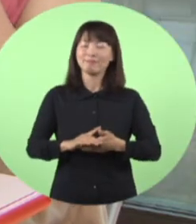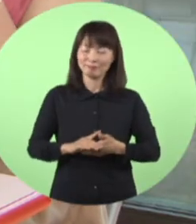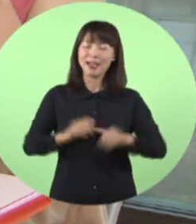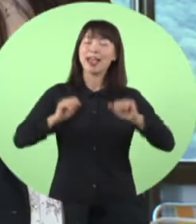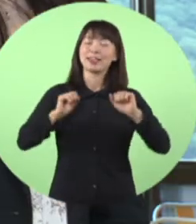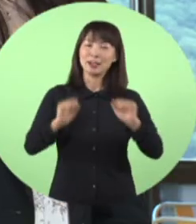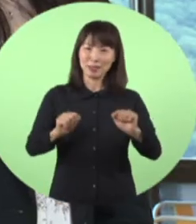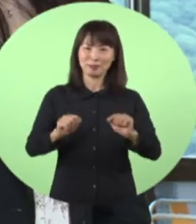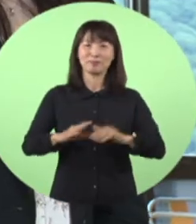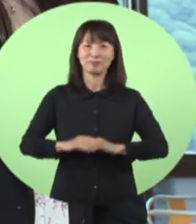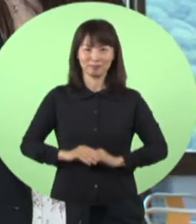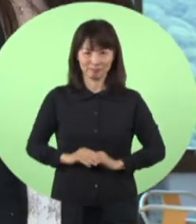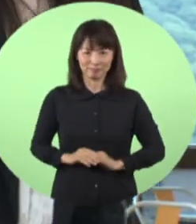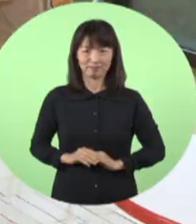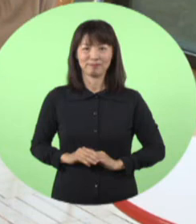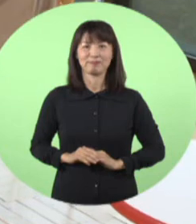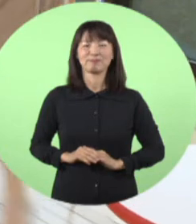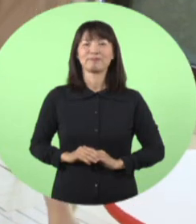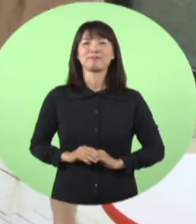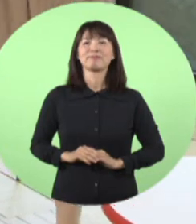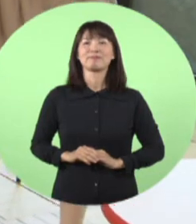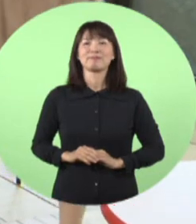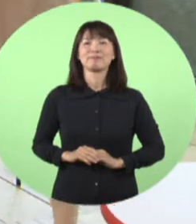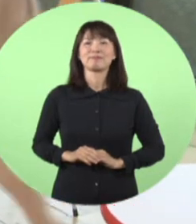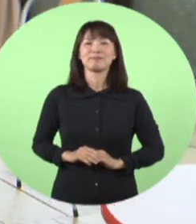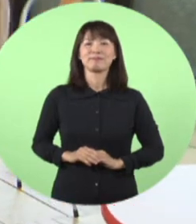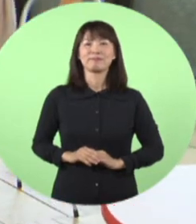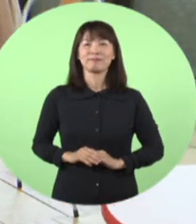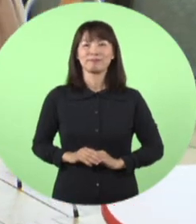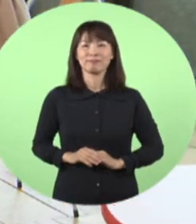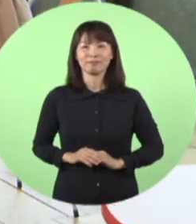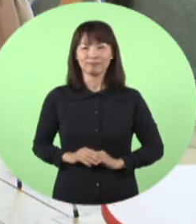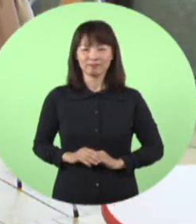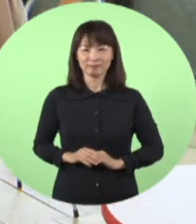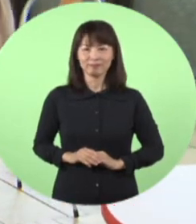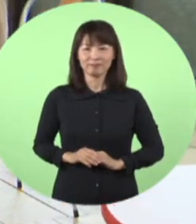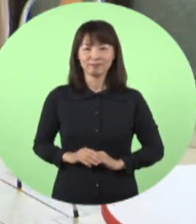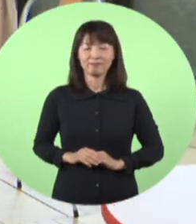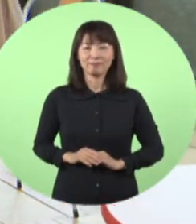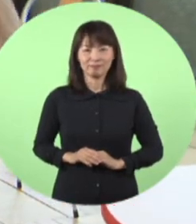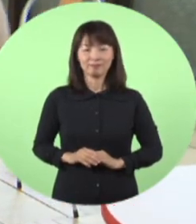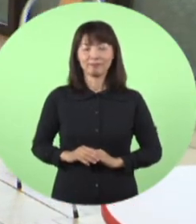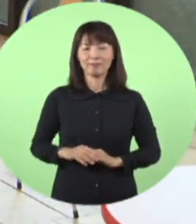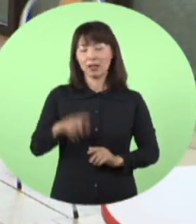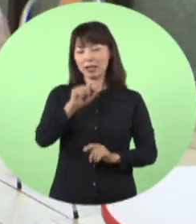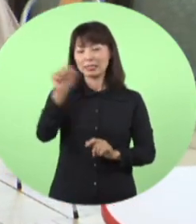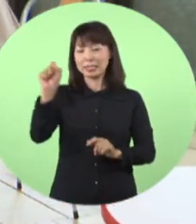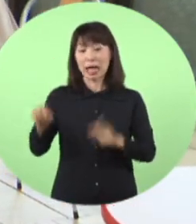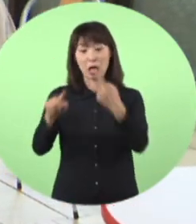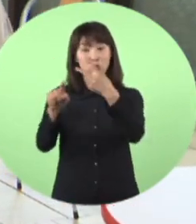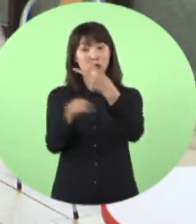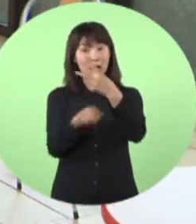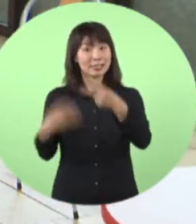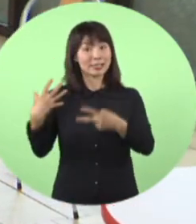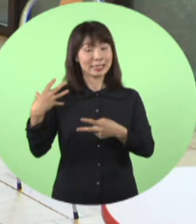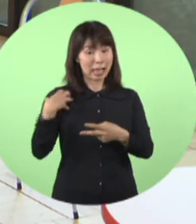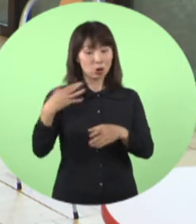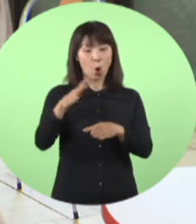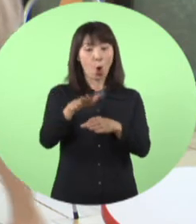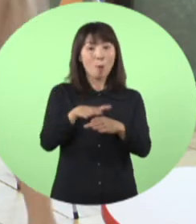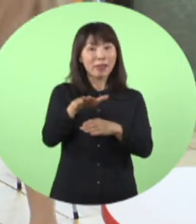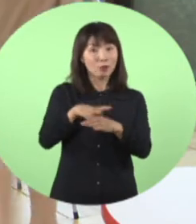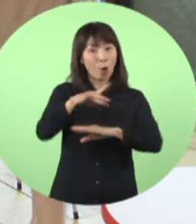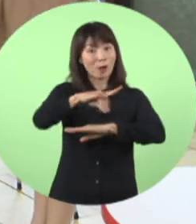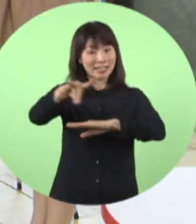てください。 ありがとうございます。 というわけでワイワイコンビのお弁当企画がスタート。こ